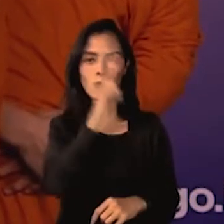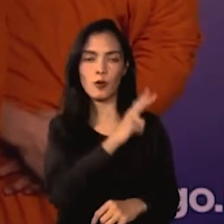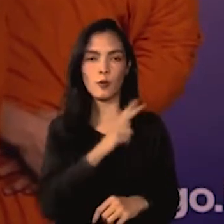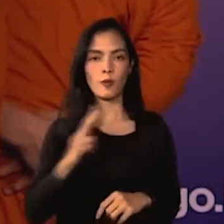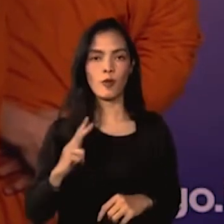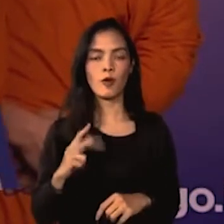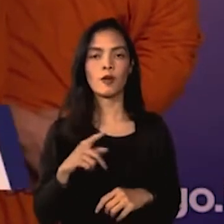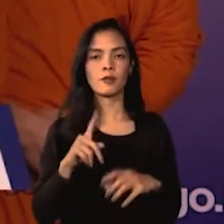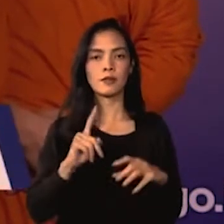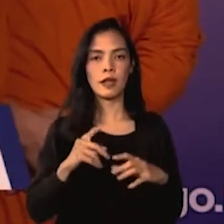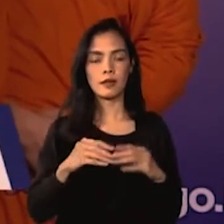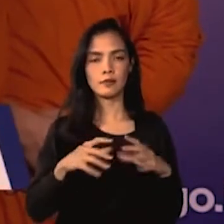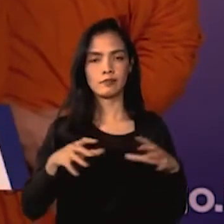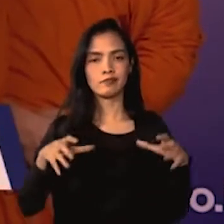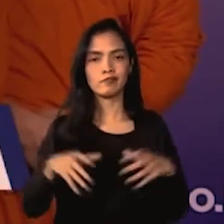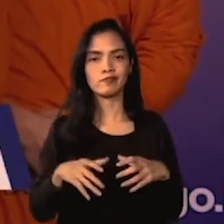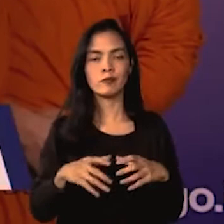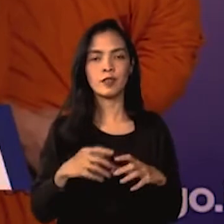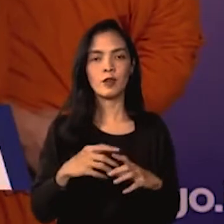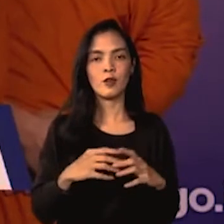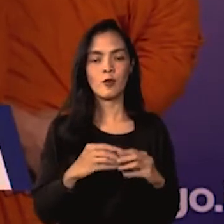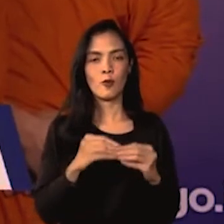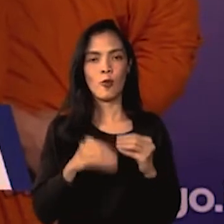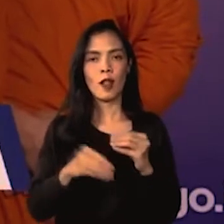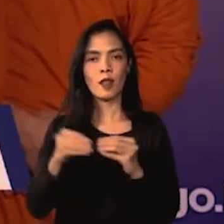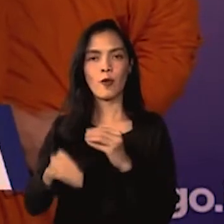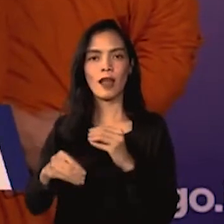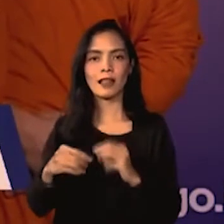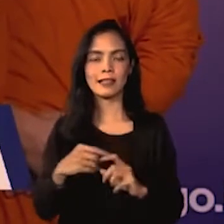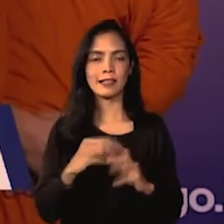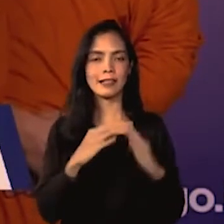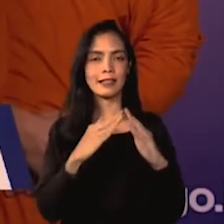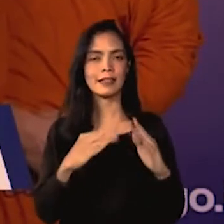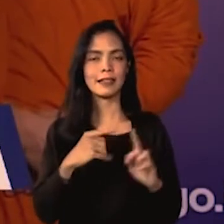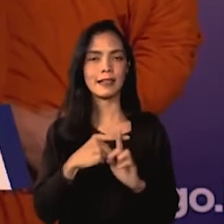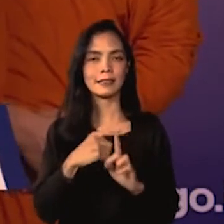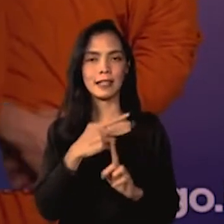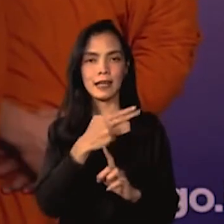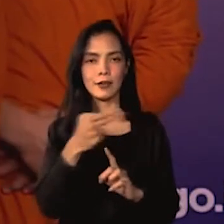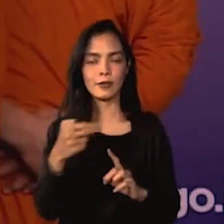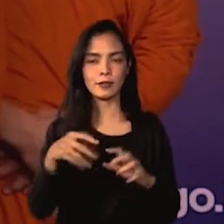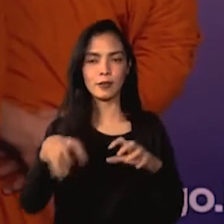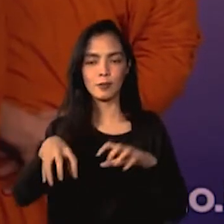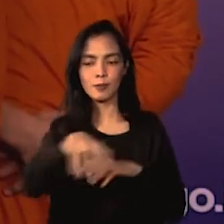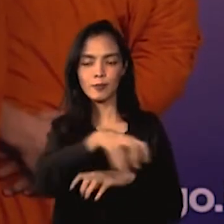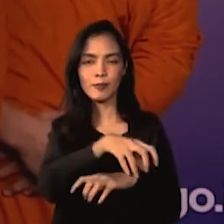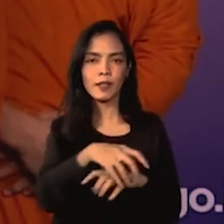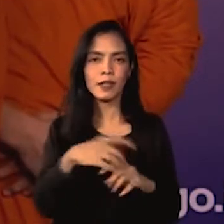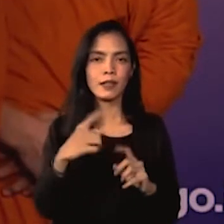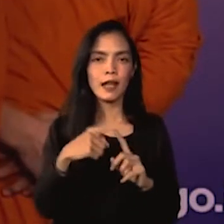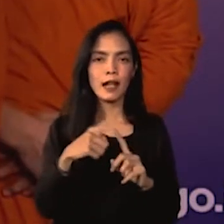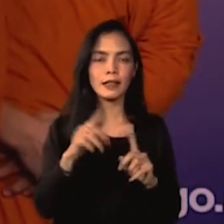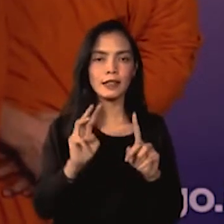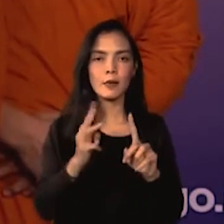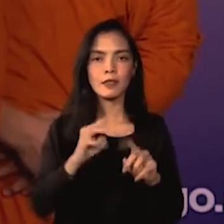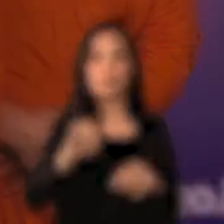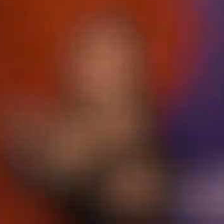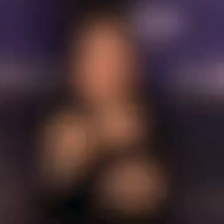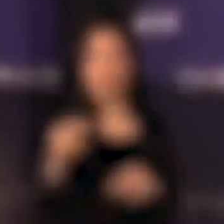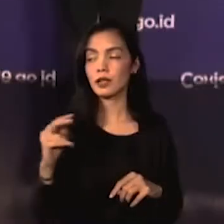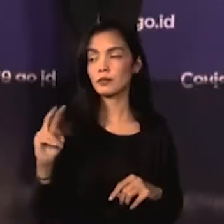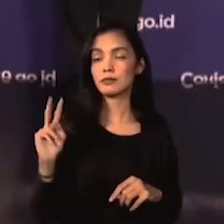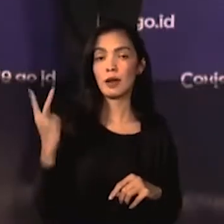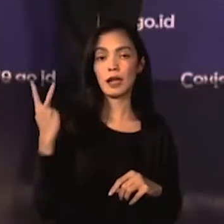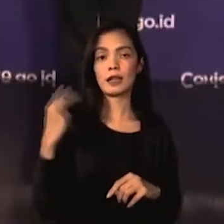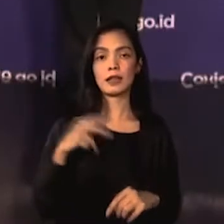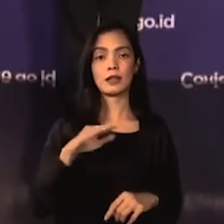Konferensi Wali Gereja Indonesia yang pada tanggal 13 Januari 2021 kemarin